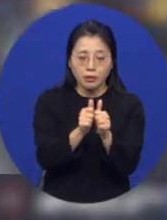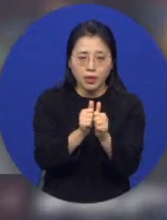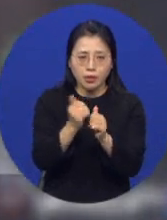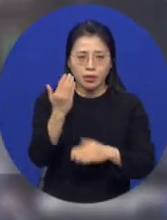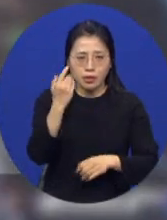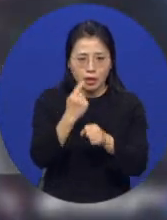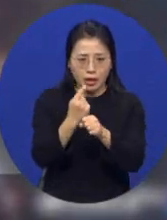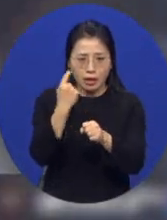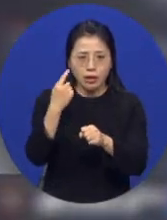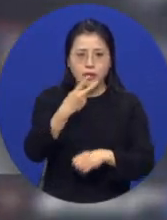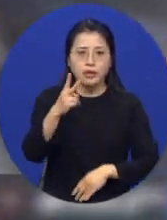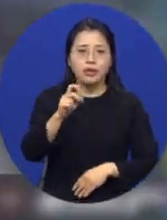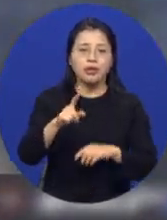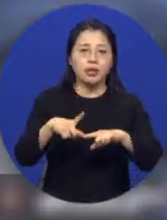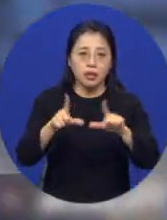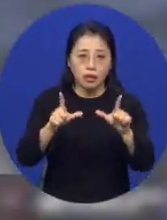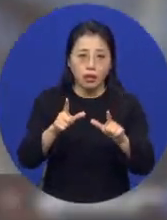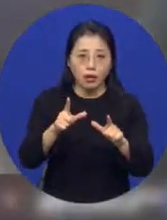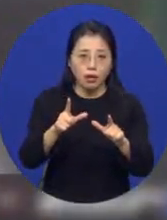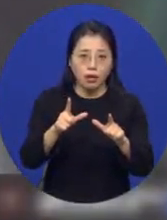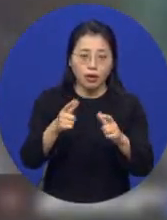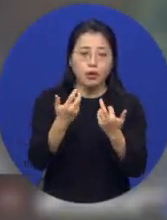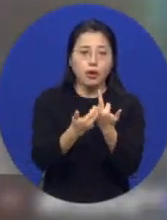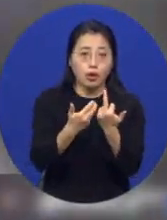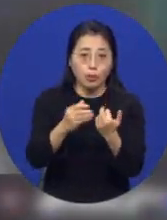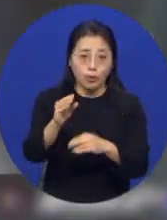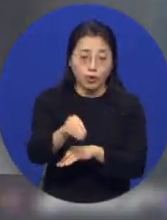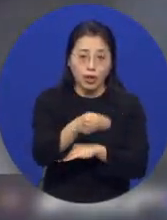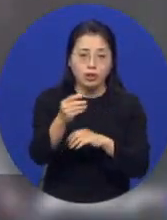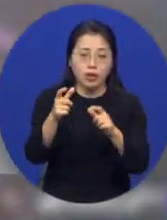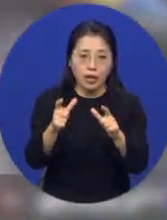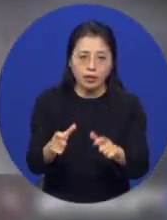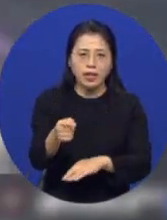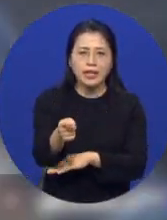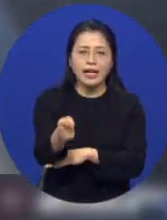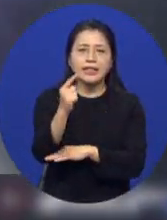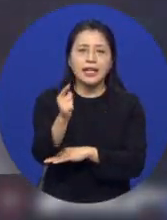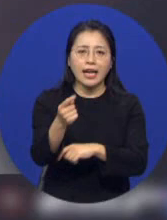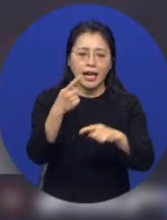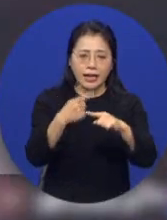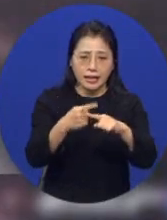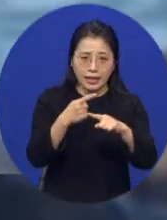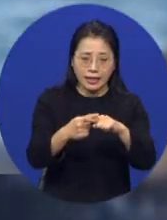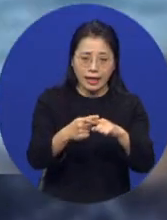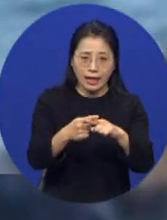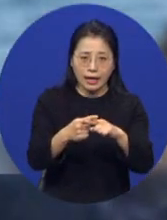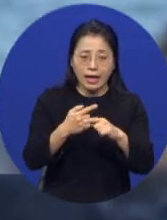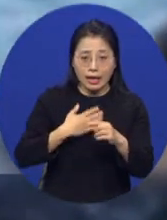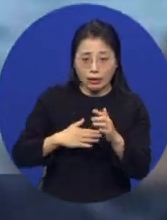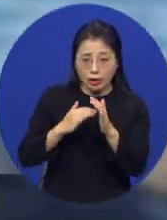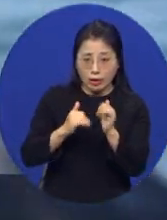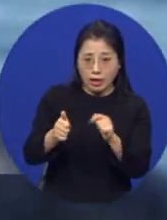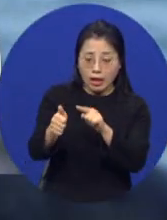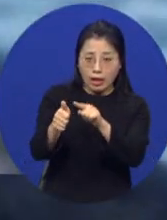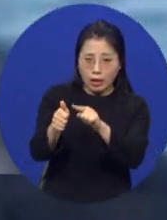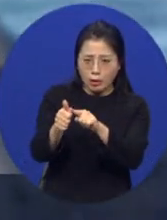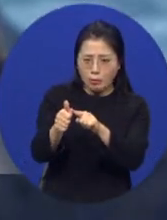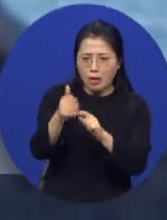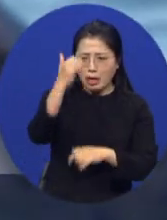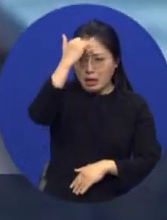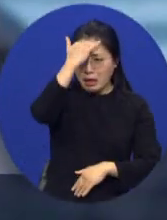2021년 4월 서귀포시 대정읍 해안에서 낚시를 하다 인터넷 개인방송을 촬영하던 피해자가